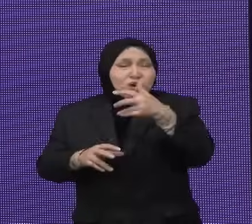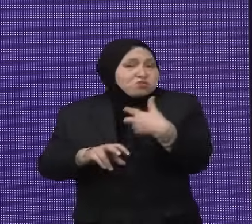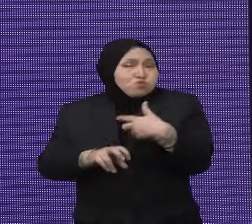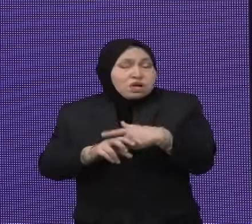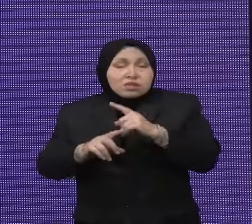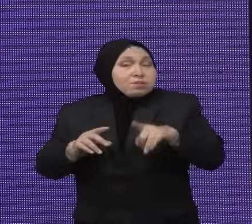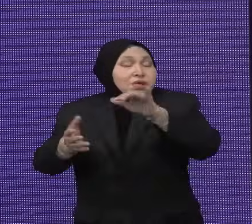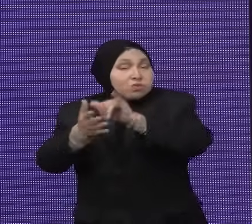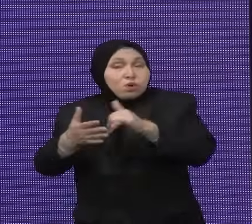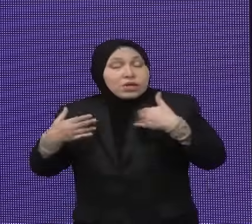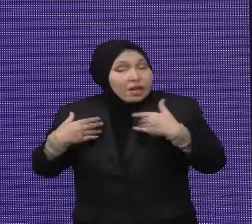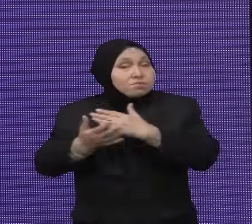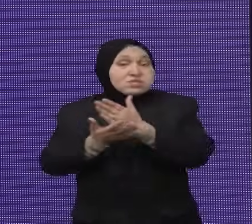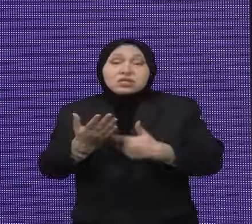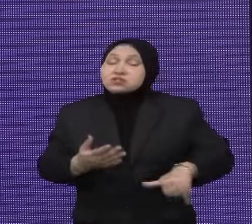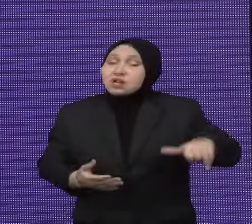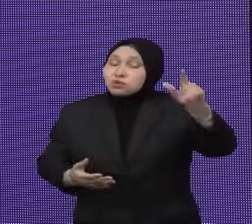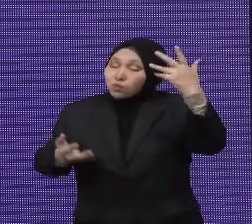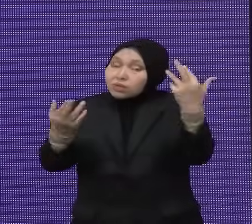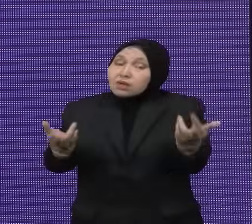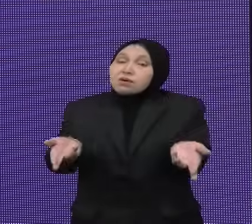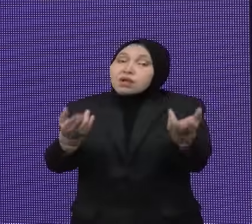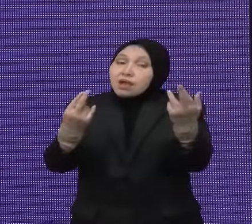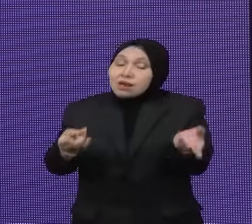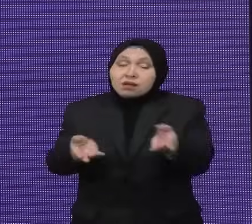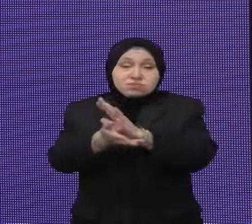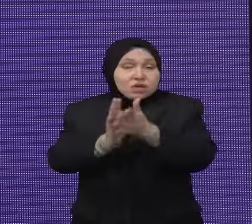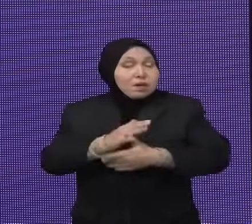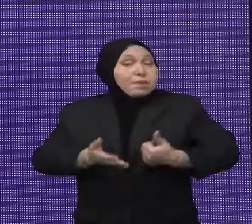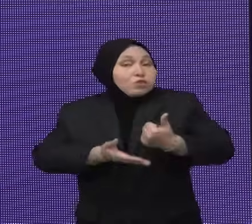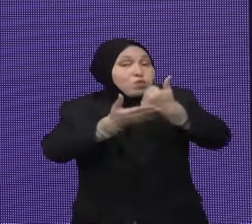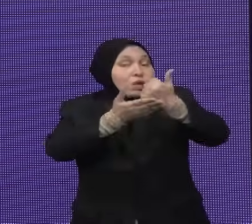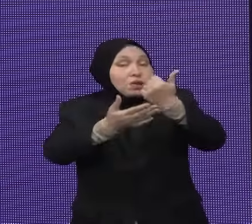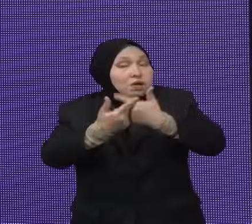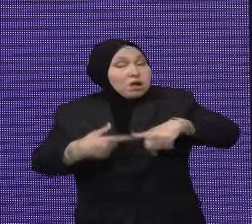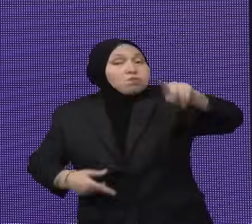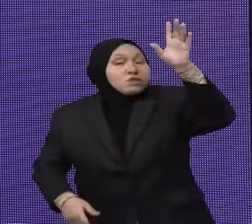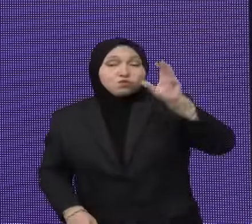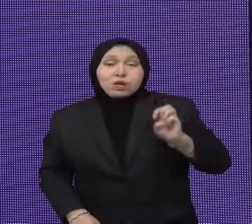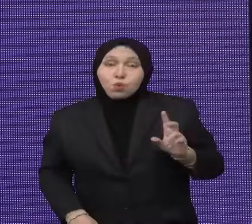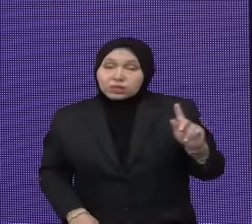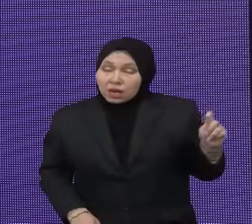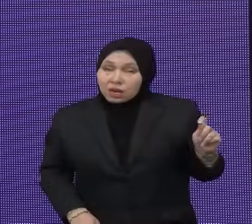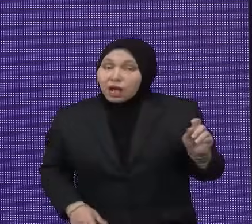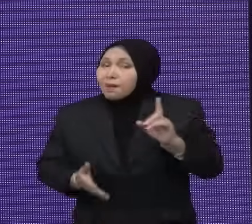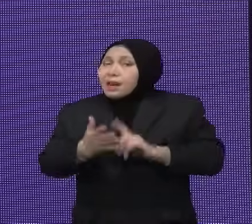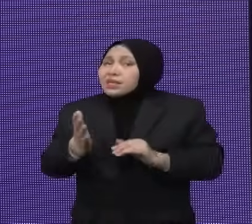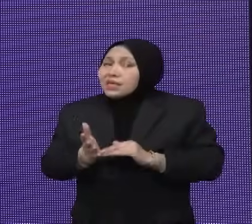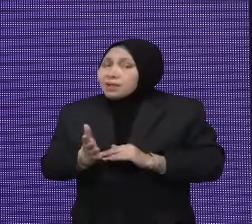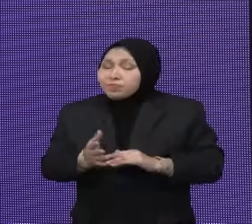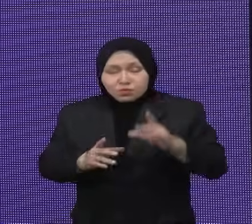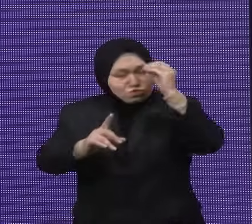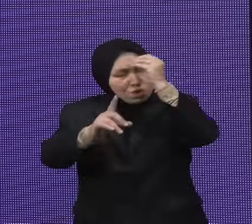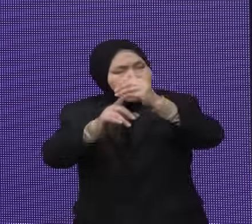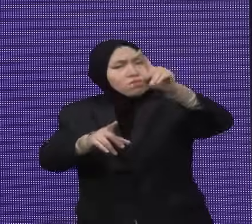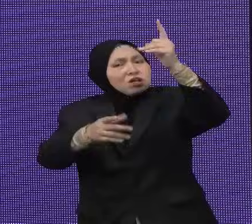tetapi itu adalah sebagai satu keringanan, sebagai satu bantuan daripada Allah Subhanahu Wa Taala. Apa lagi tujuan